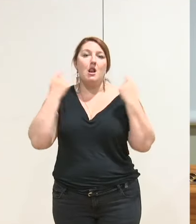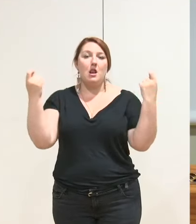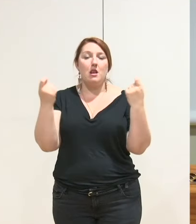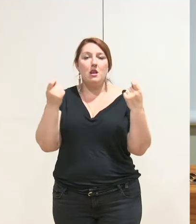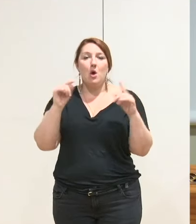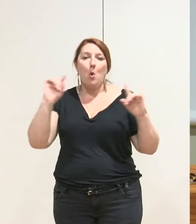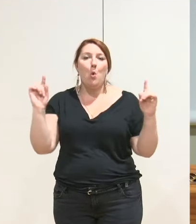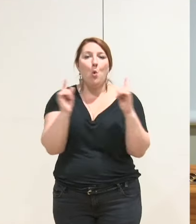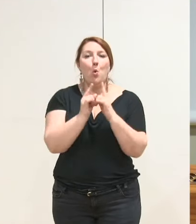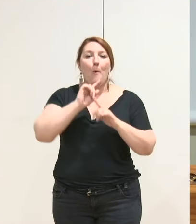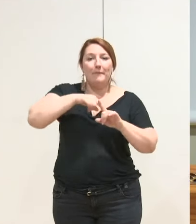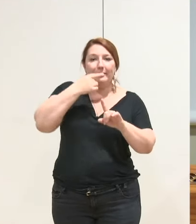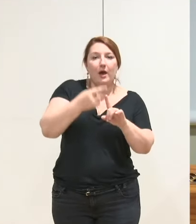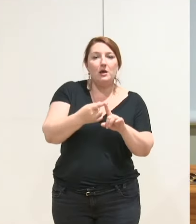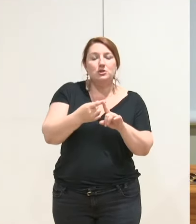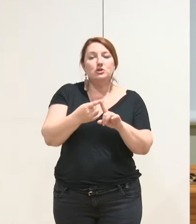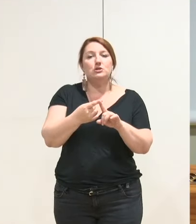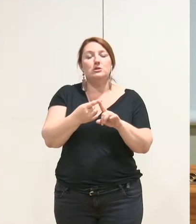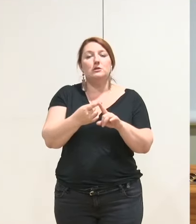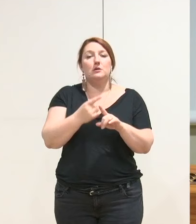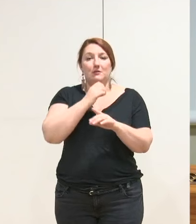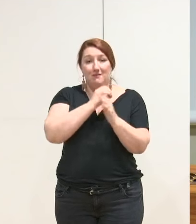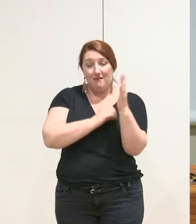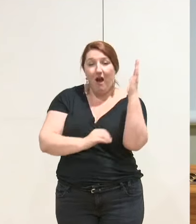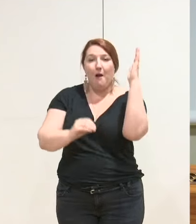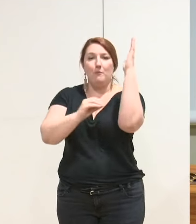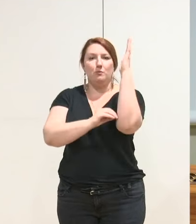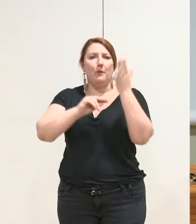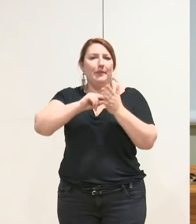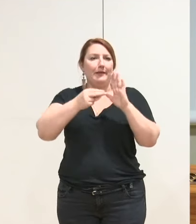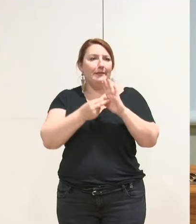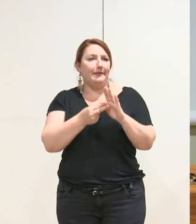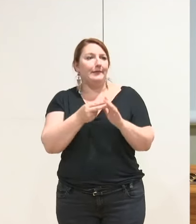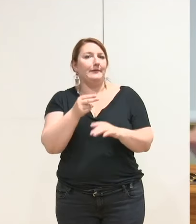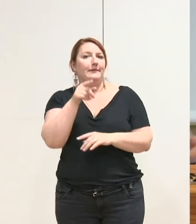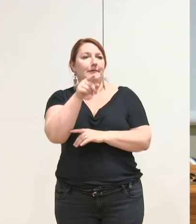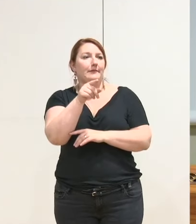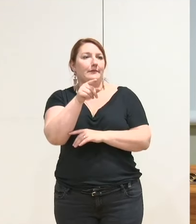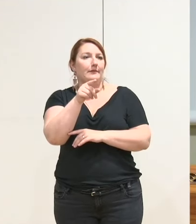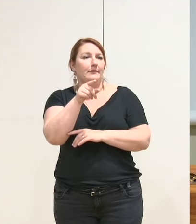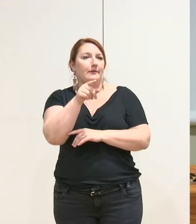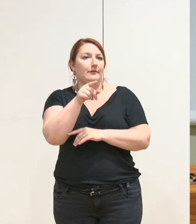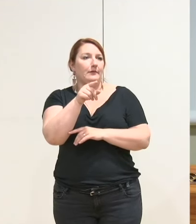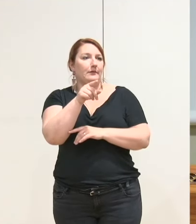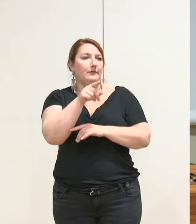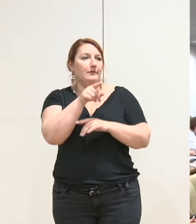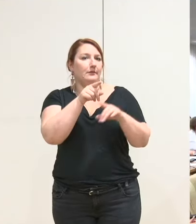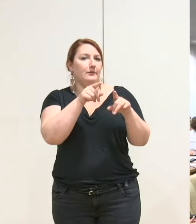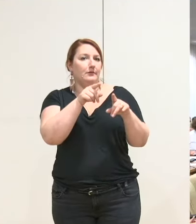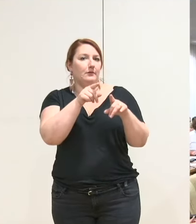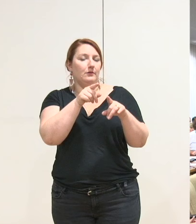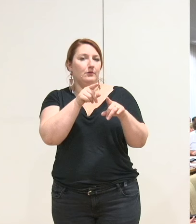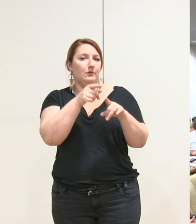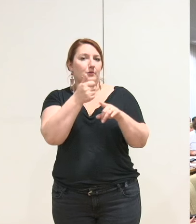courtmétrage et il y a un amendement technique porté par l'exécutif madame Bernard